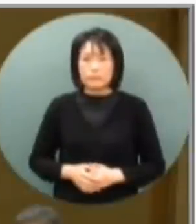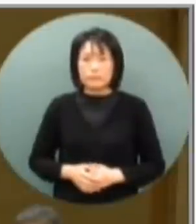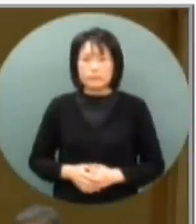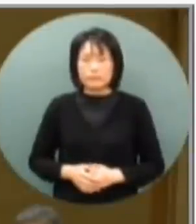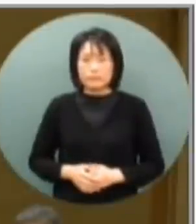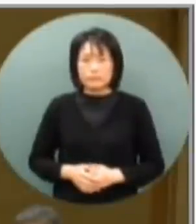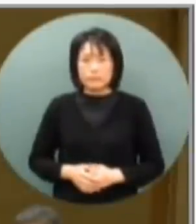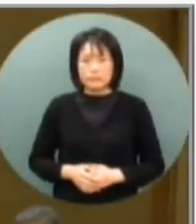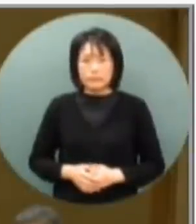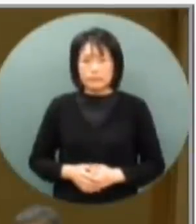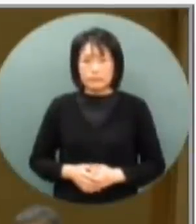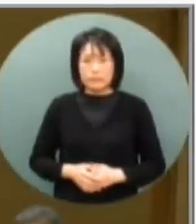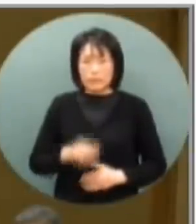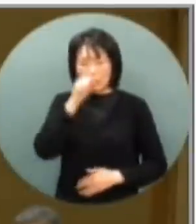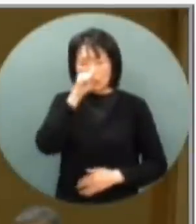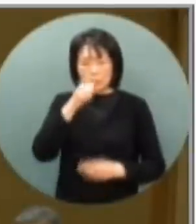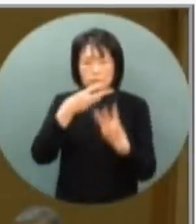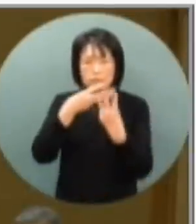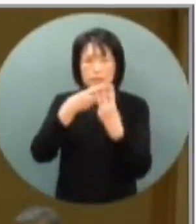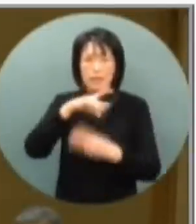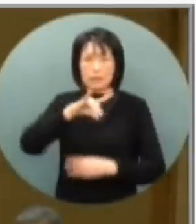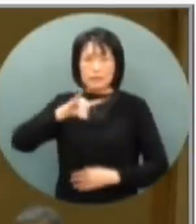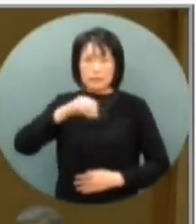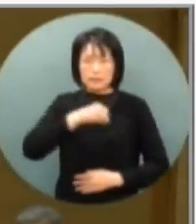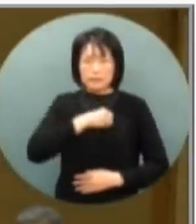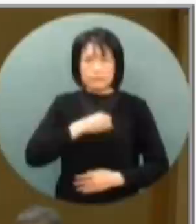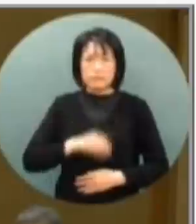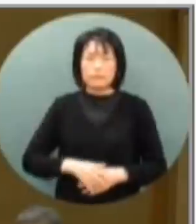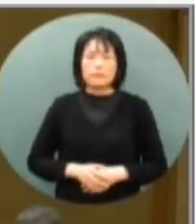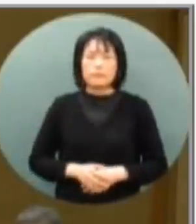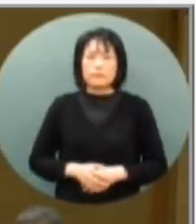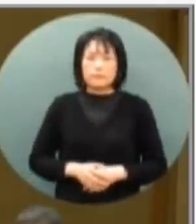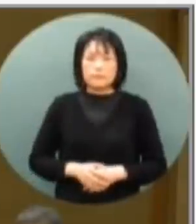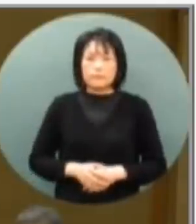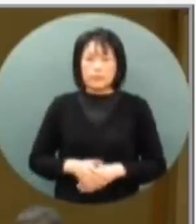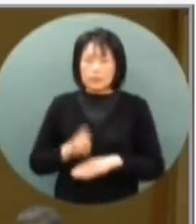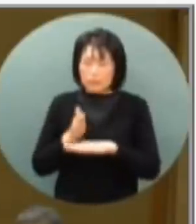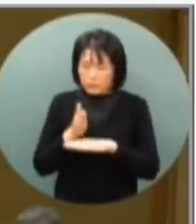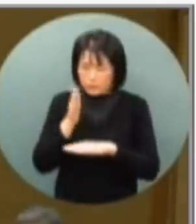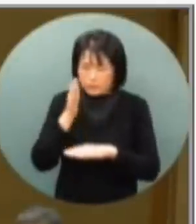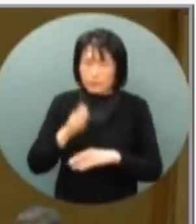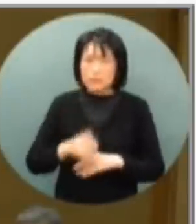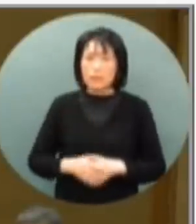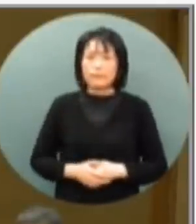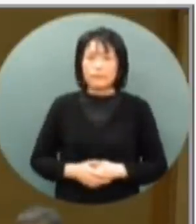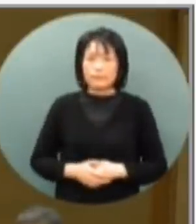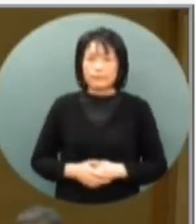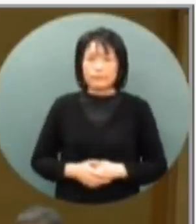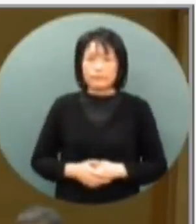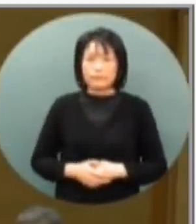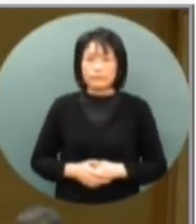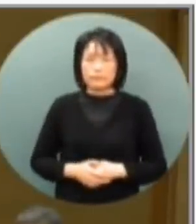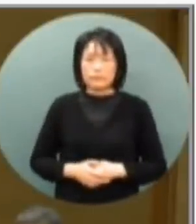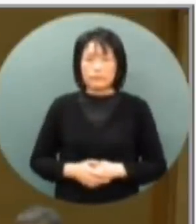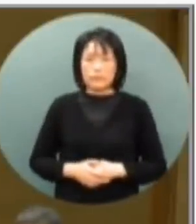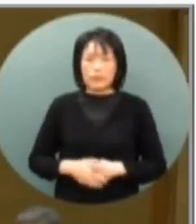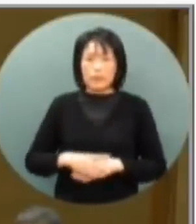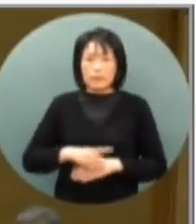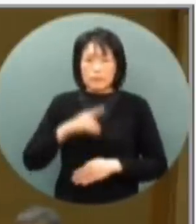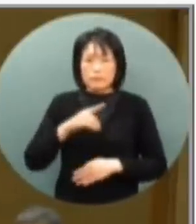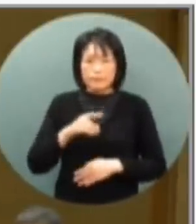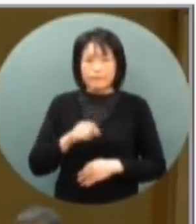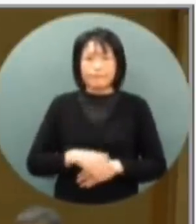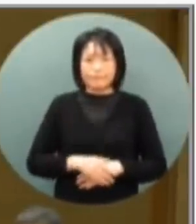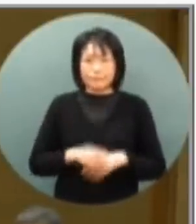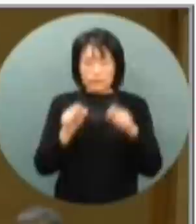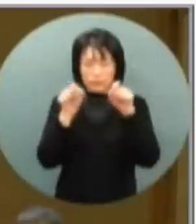以上。 7番吉田議員。 はい、ありがとうございました。まず最初に同行政